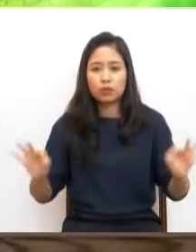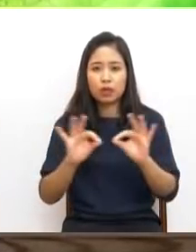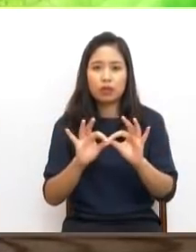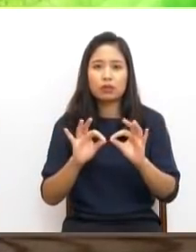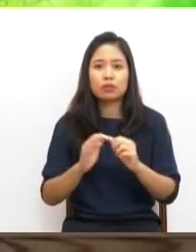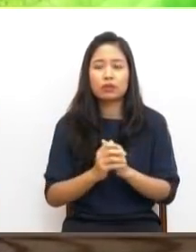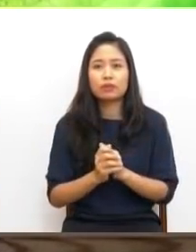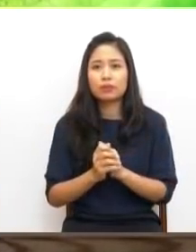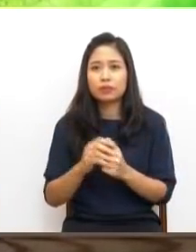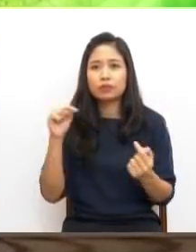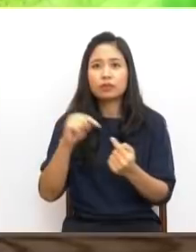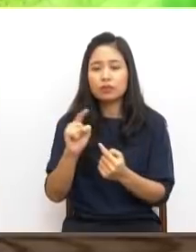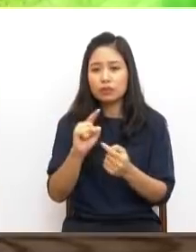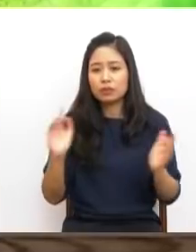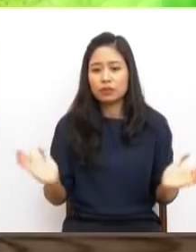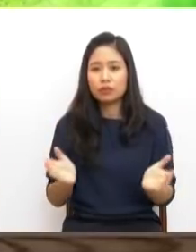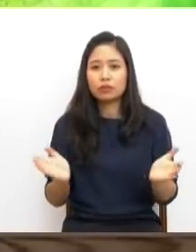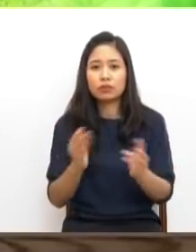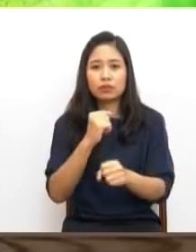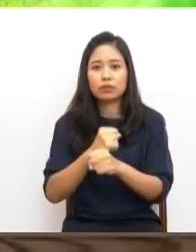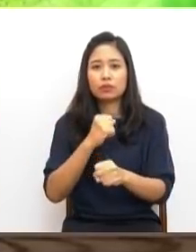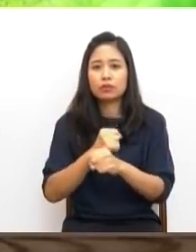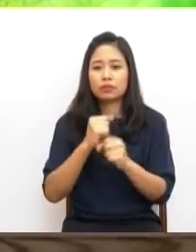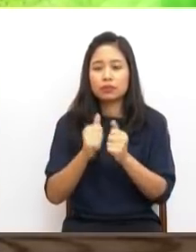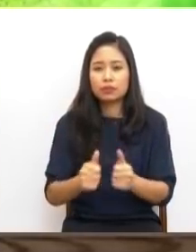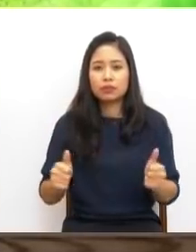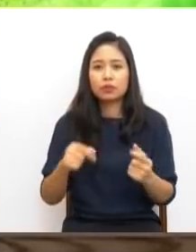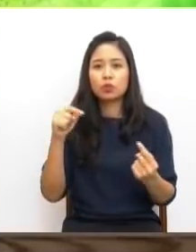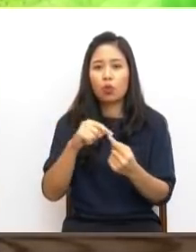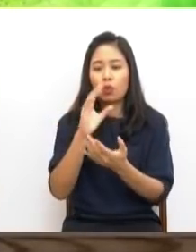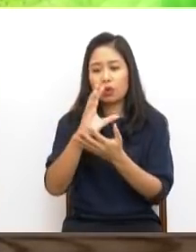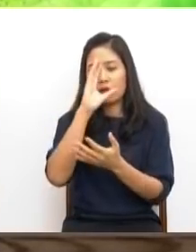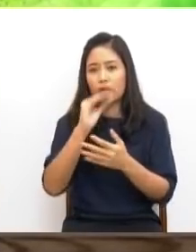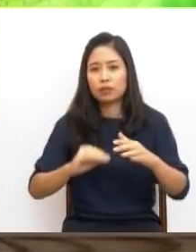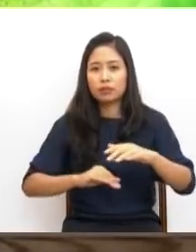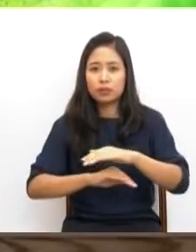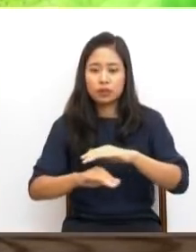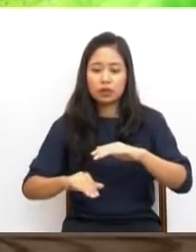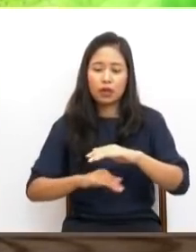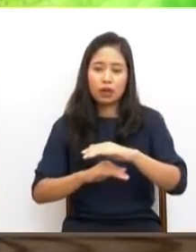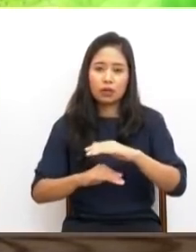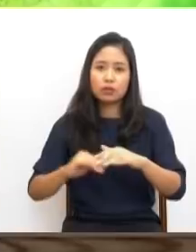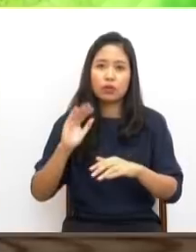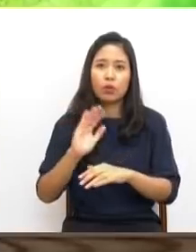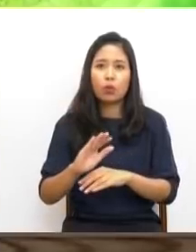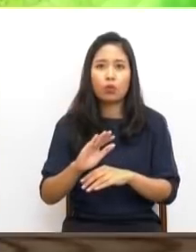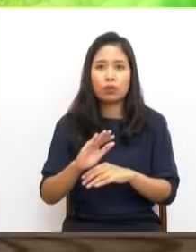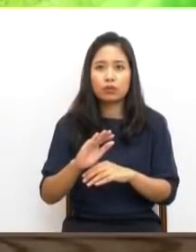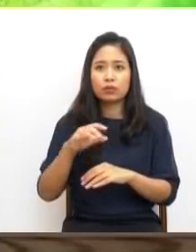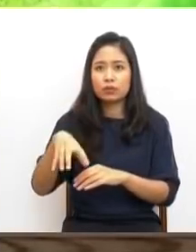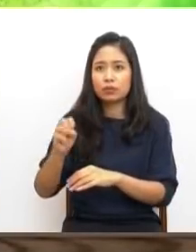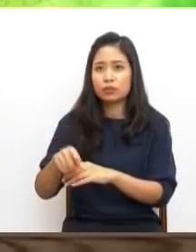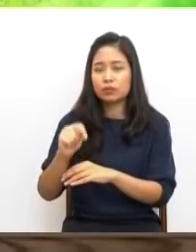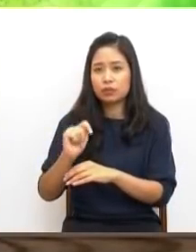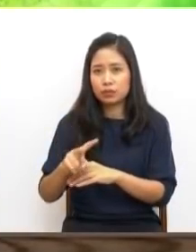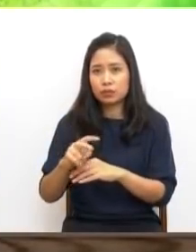ให้การขับเคลื่อนคุณภาพของการศึกษาขั้นพื้นฐานเนี่ยให้มีความเข้มข้นและตรงประเด็นมากขึ้นท่าน